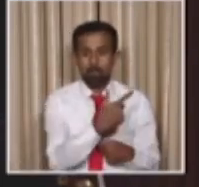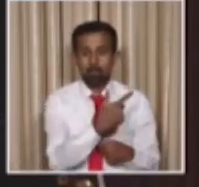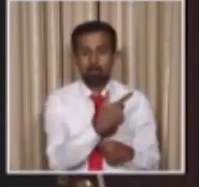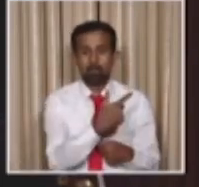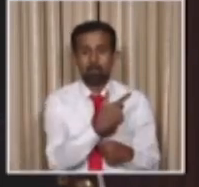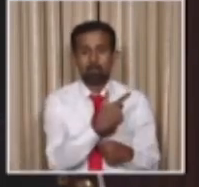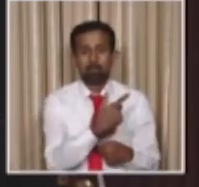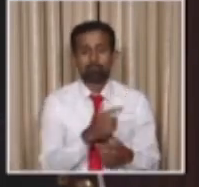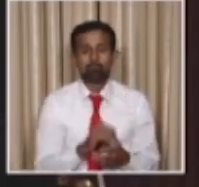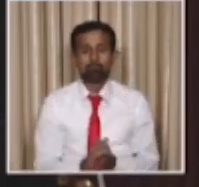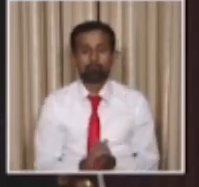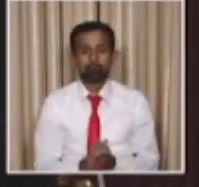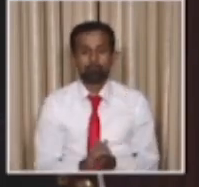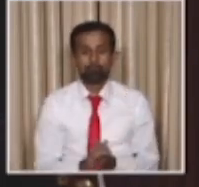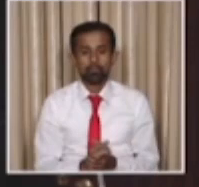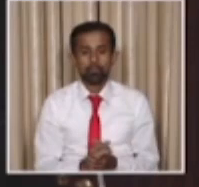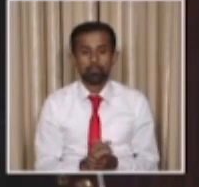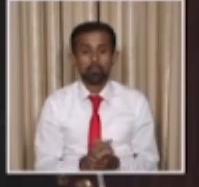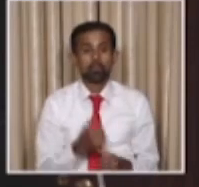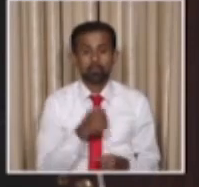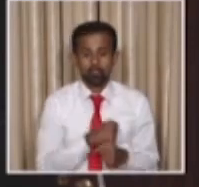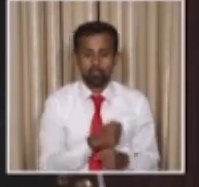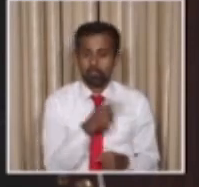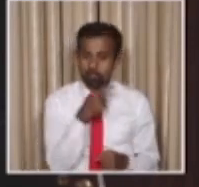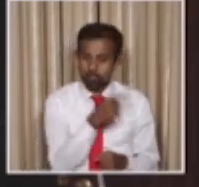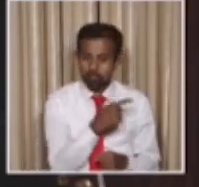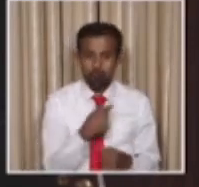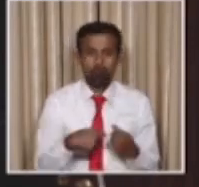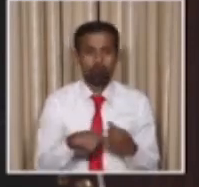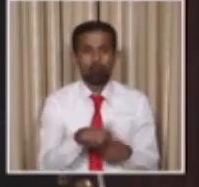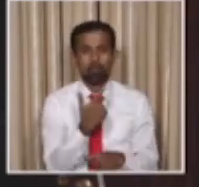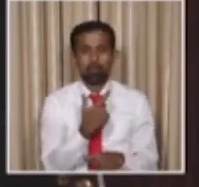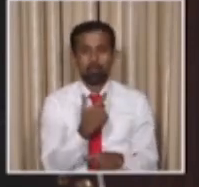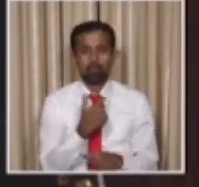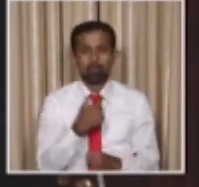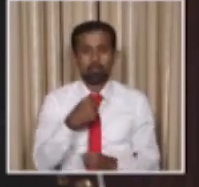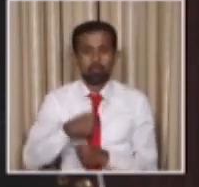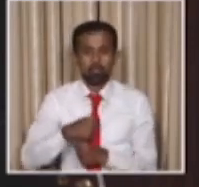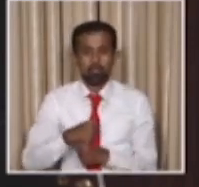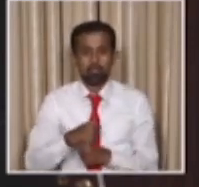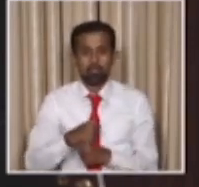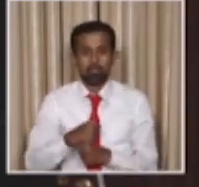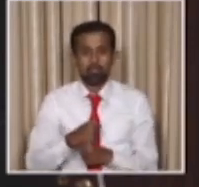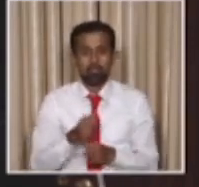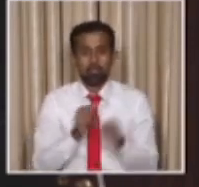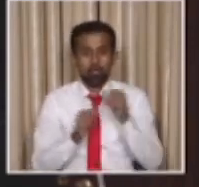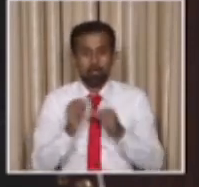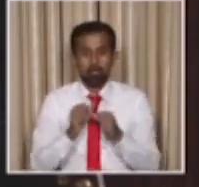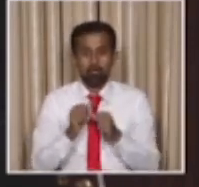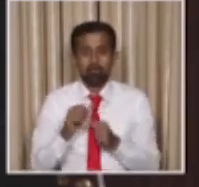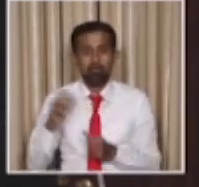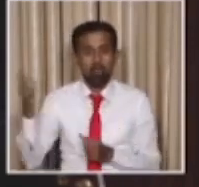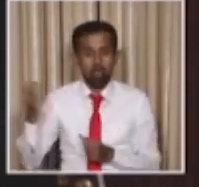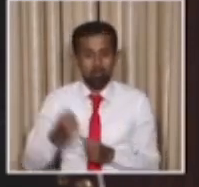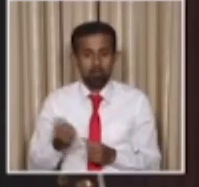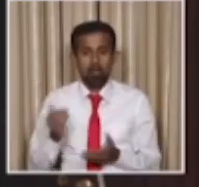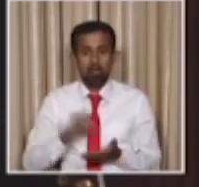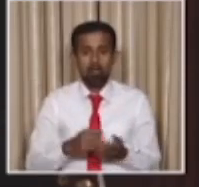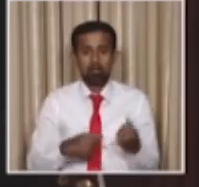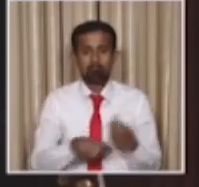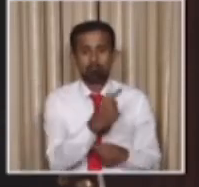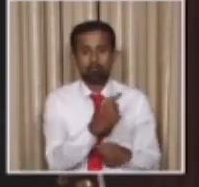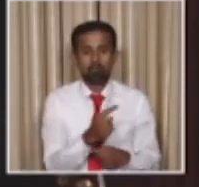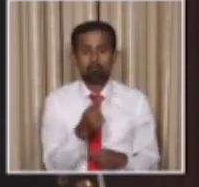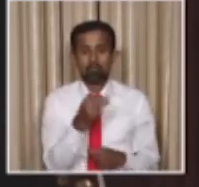ආපහු විකුණනවා රජයටම නැත්තම් රාජ්‍ය ඖෂධ නීතික සංස්ථාවෙන් ලබාගෙන නැවත විකුණනවා